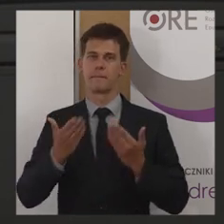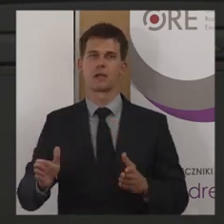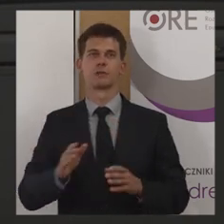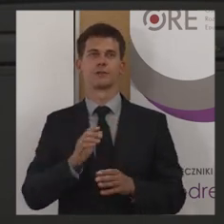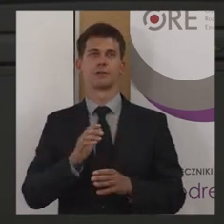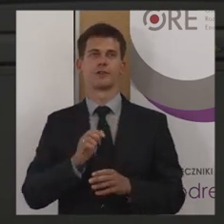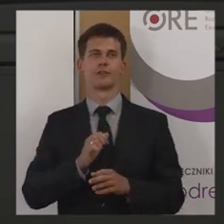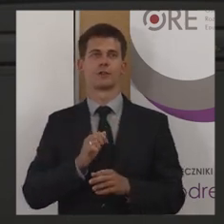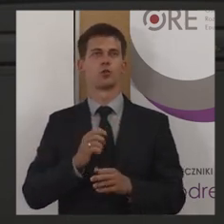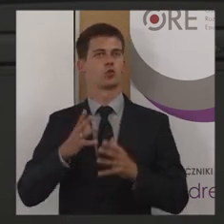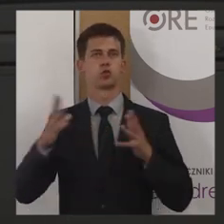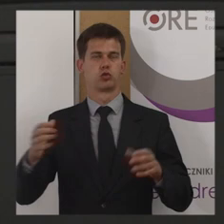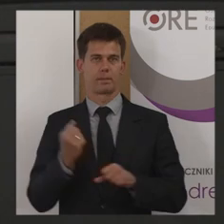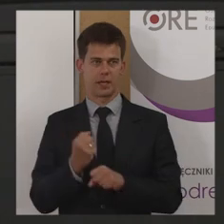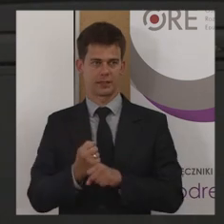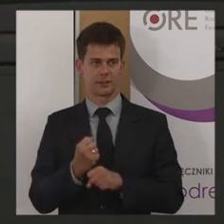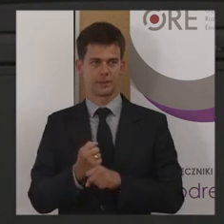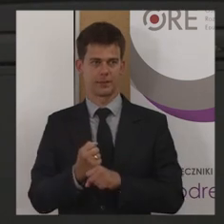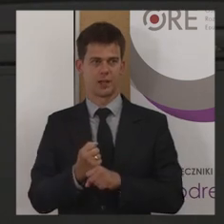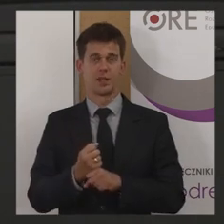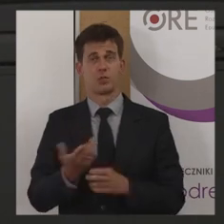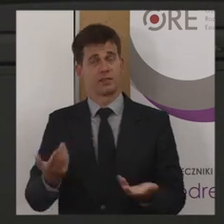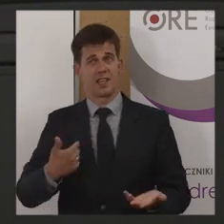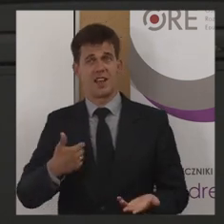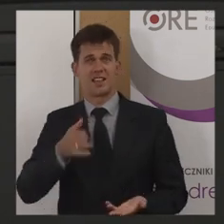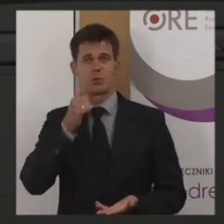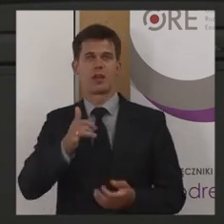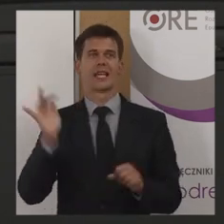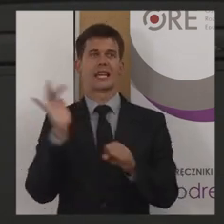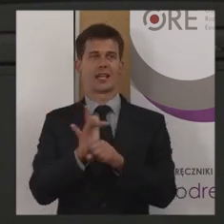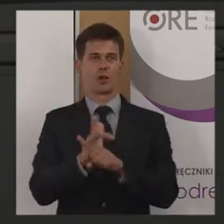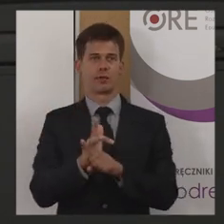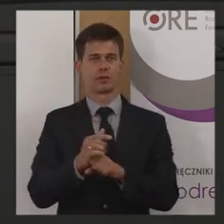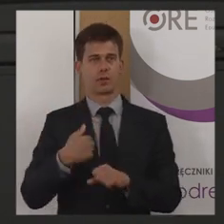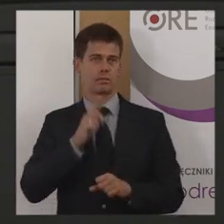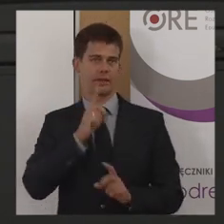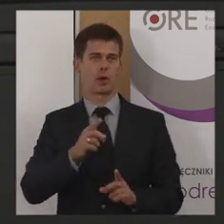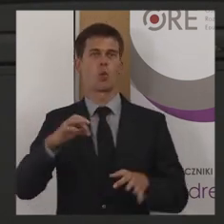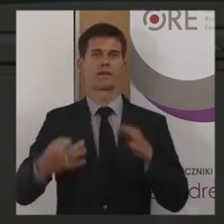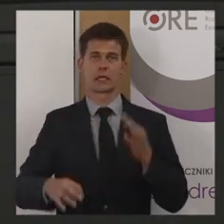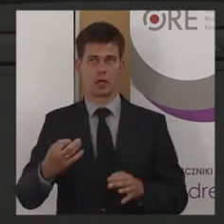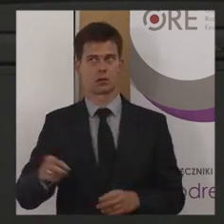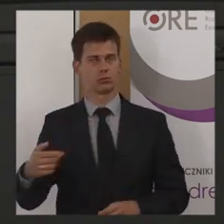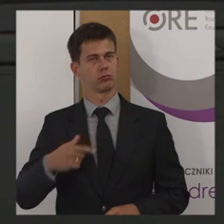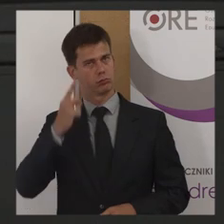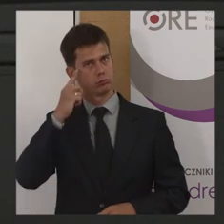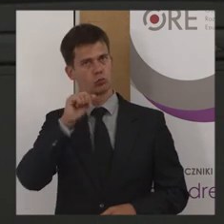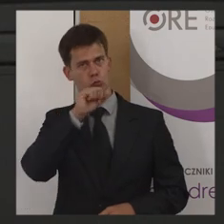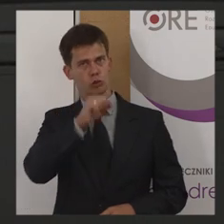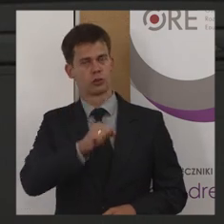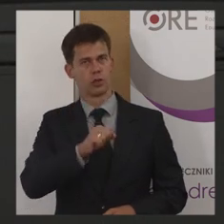pracują w tej niszy. Bez negowania z mojej strony, bo podkreślam, że jestem całym sercem za projektowaniem uniwersalnym